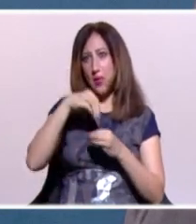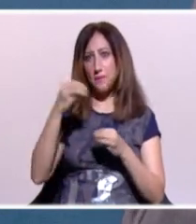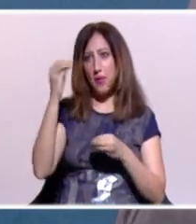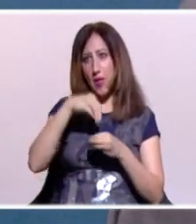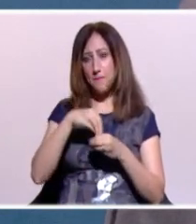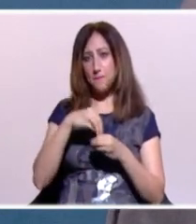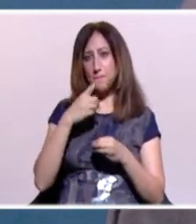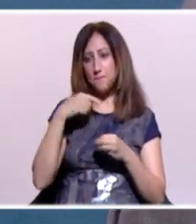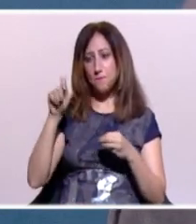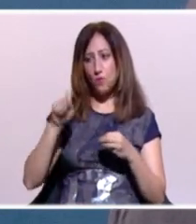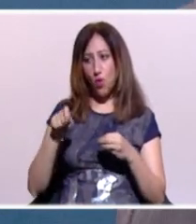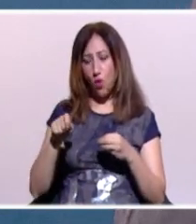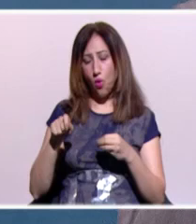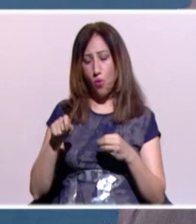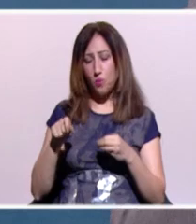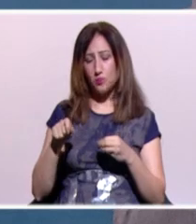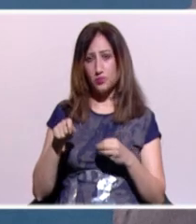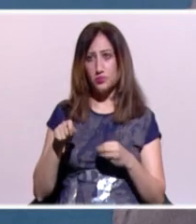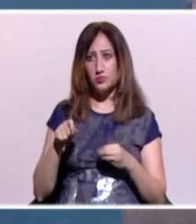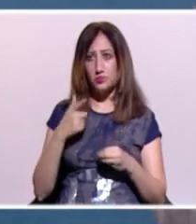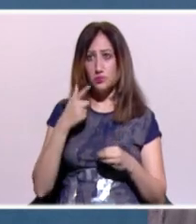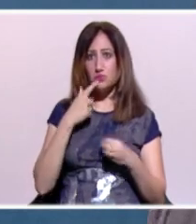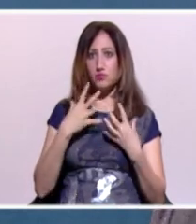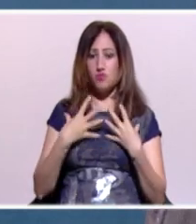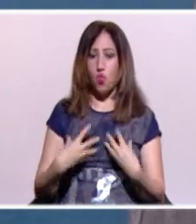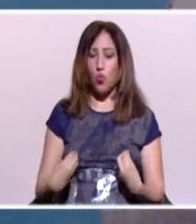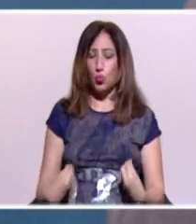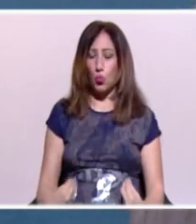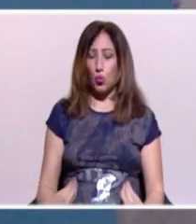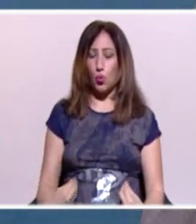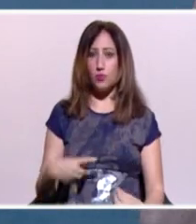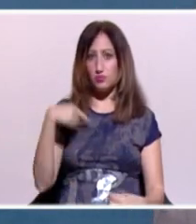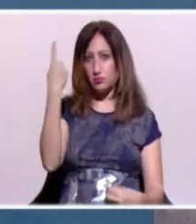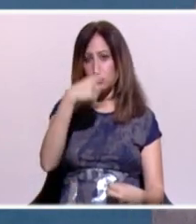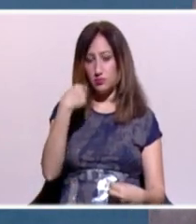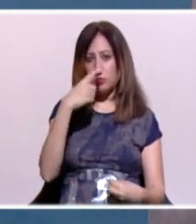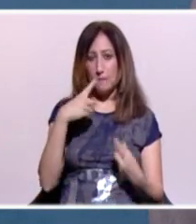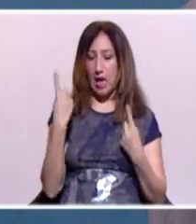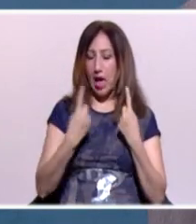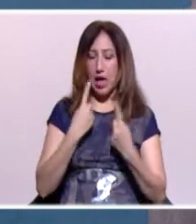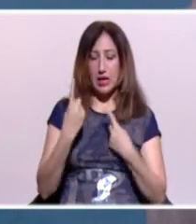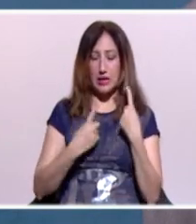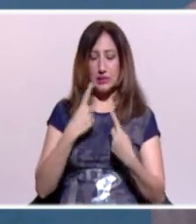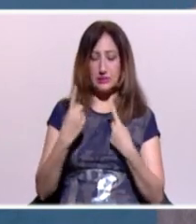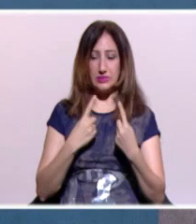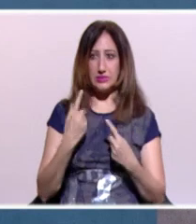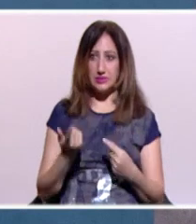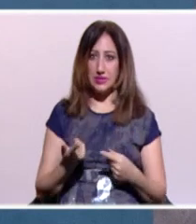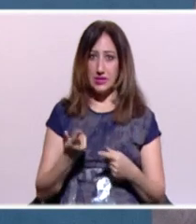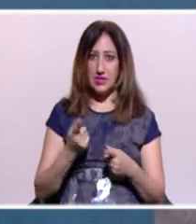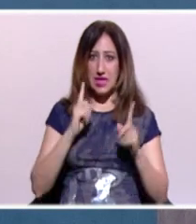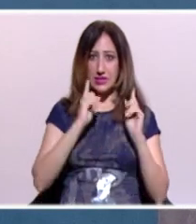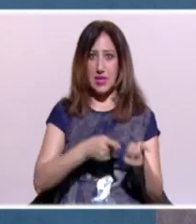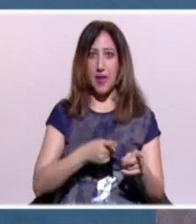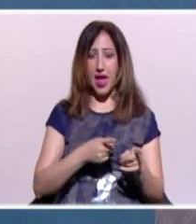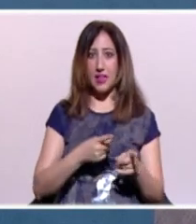الحكم ده، ولكن بهدوء شديد جدا وبقوة وثبات انفعالي غير عادي. فقلت لعبد الرحيم وقلت